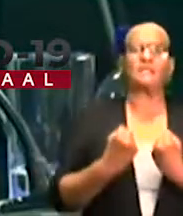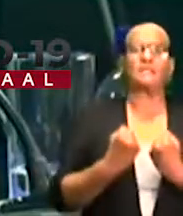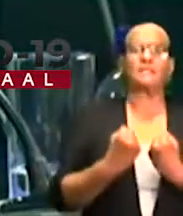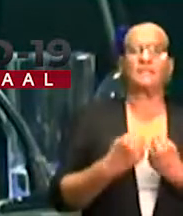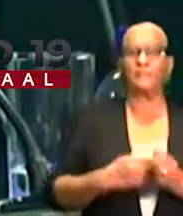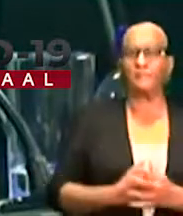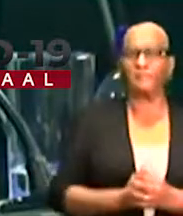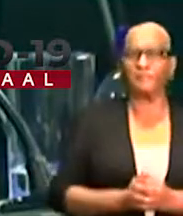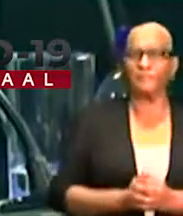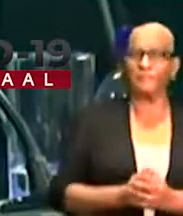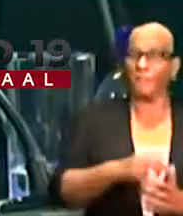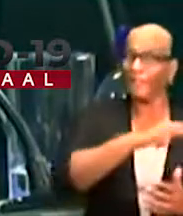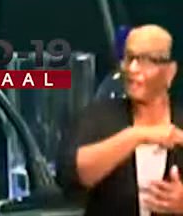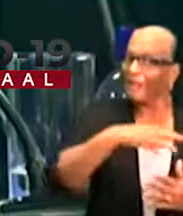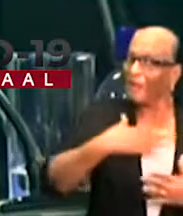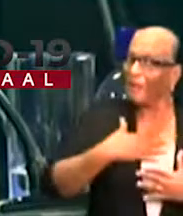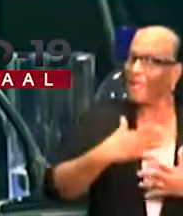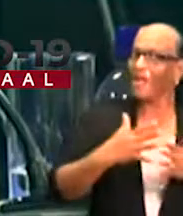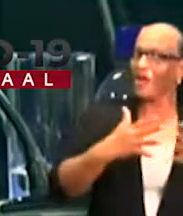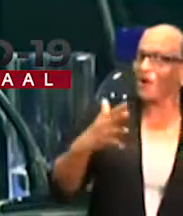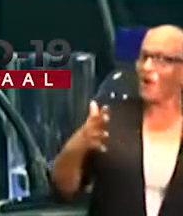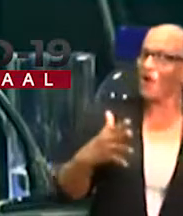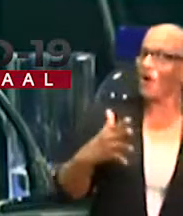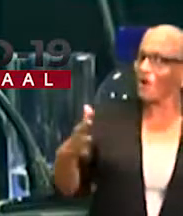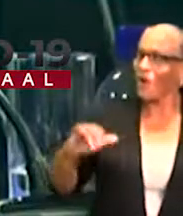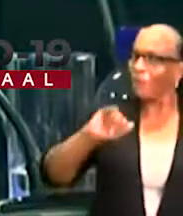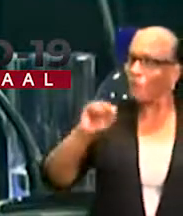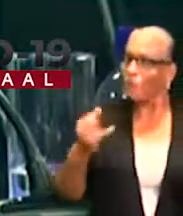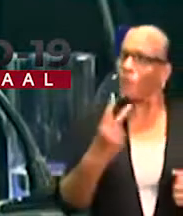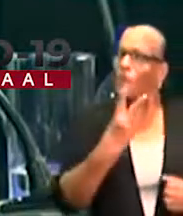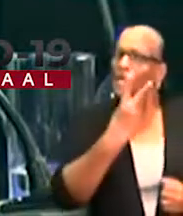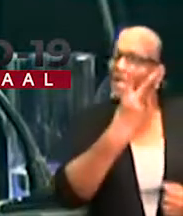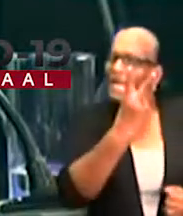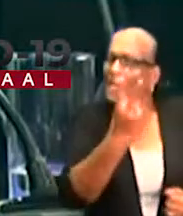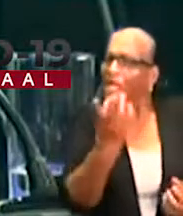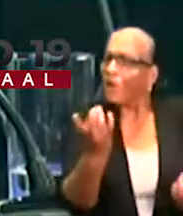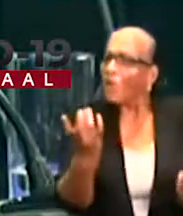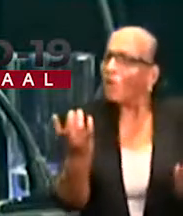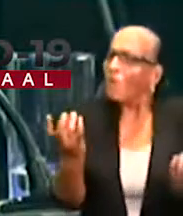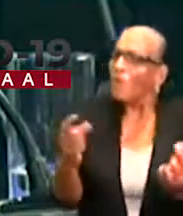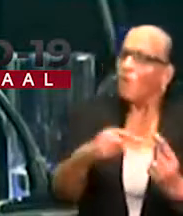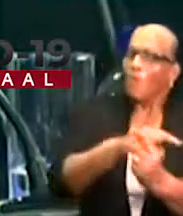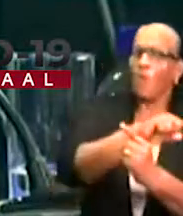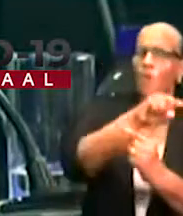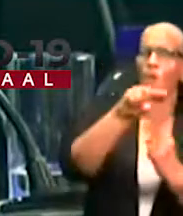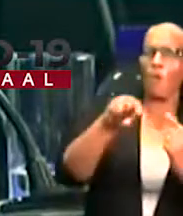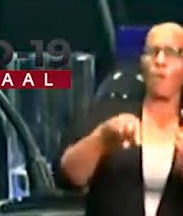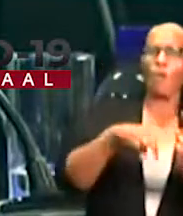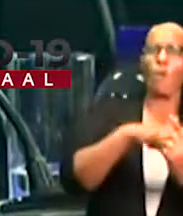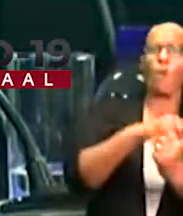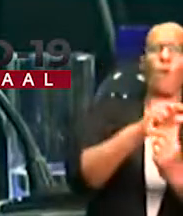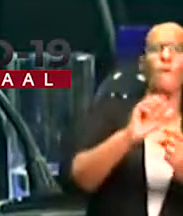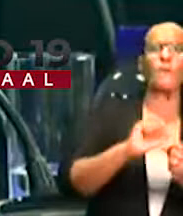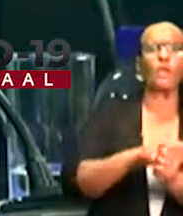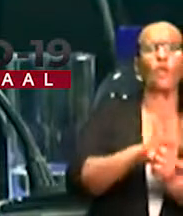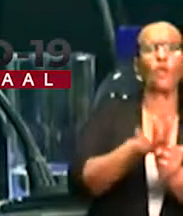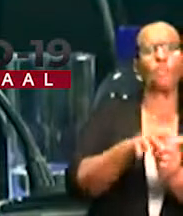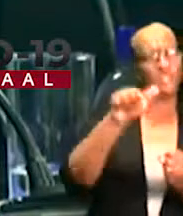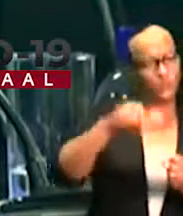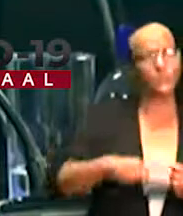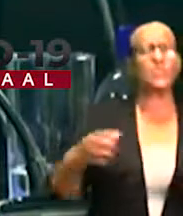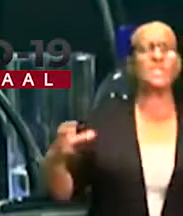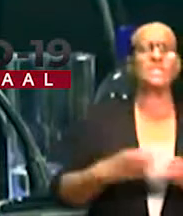Dat geeft ons de ruimte om nu weer te kijken naar hoe gaan we om met COVID in onze samenleving.